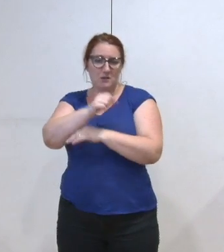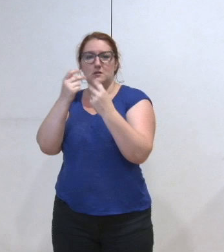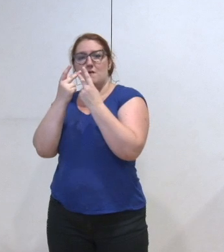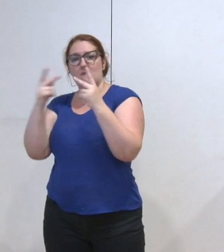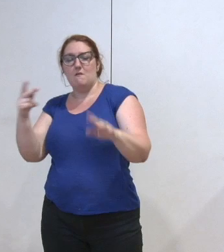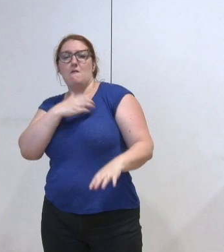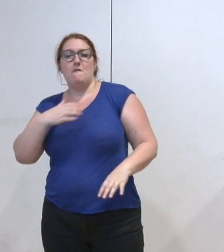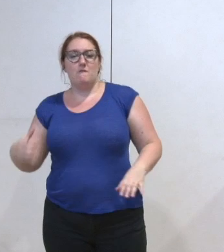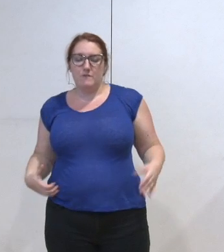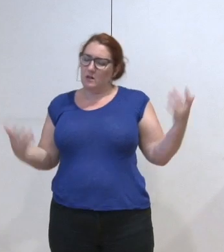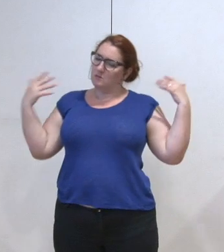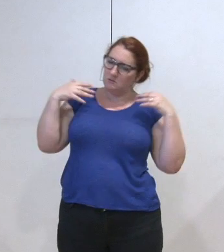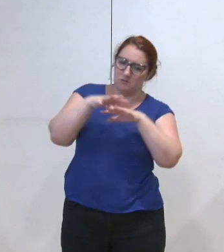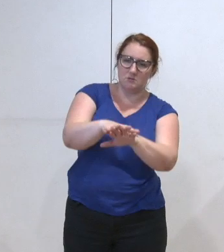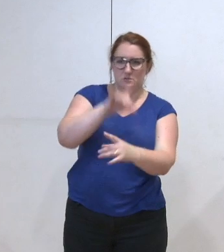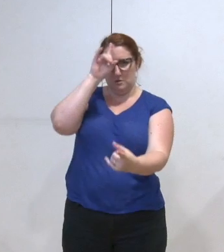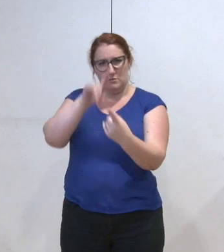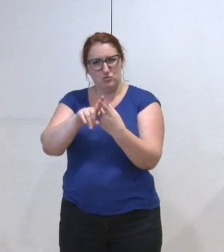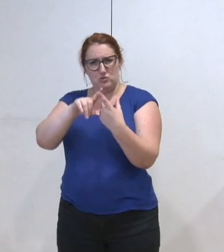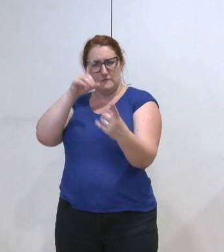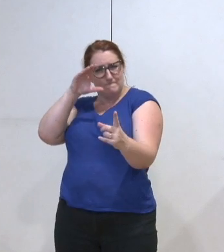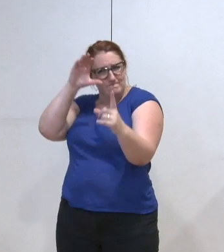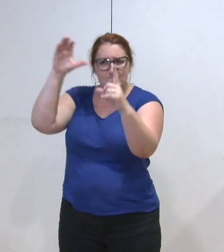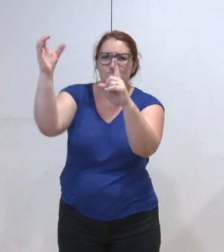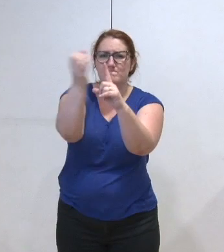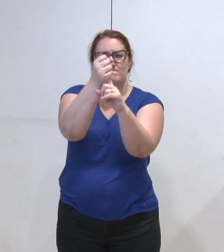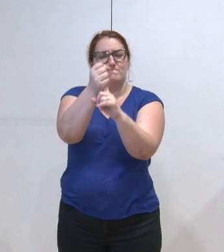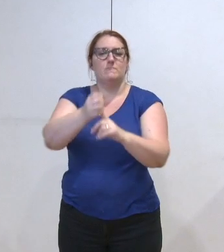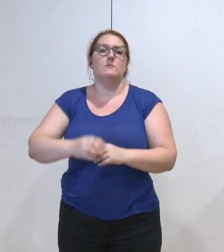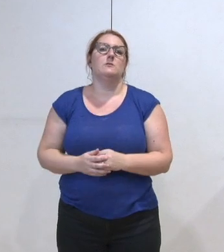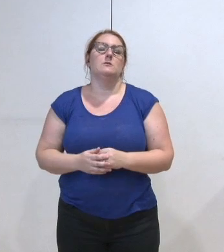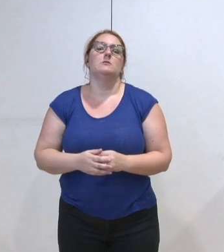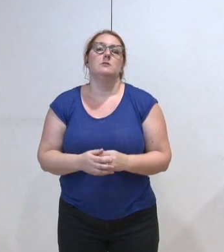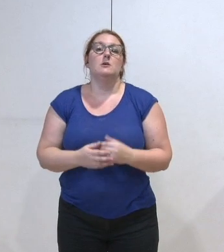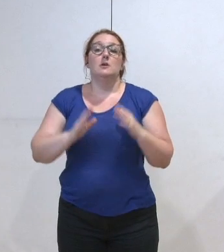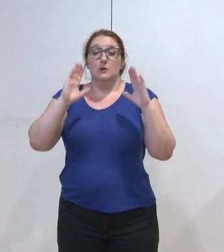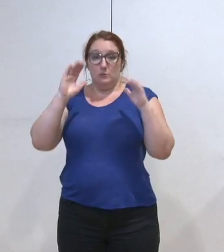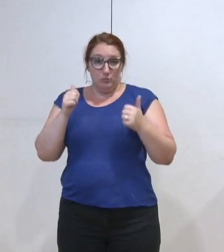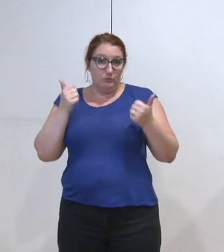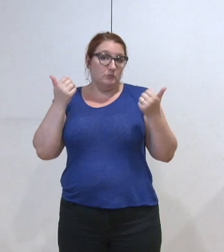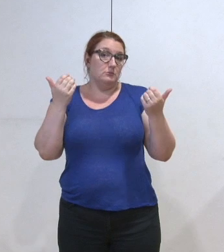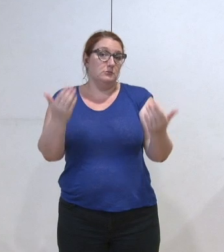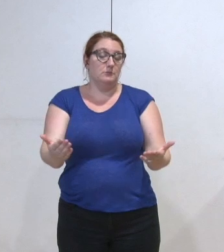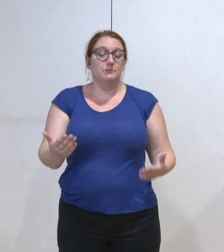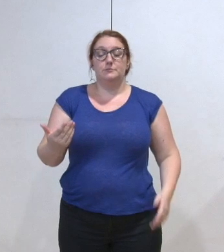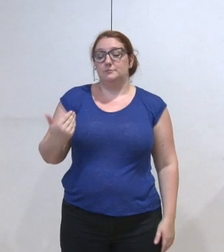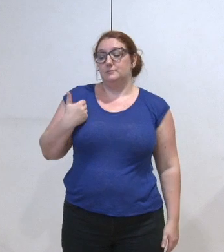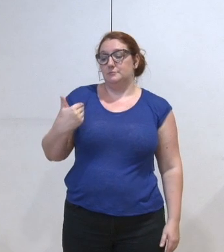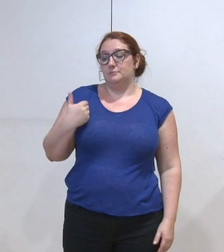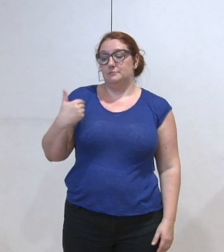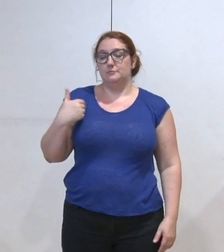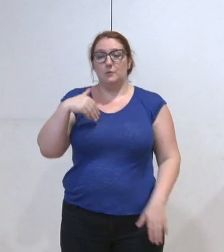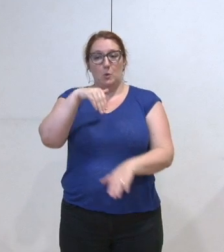pour renforcer notre action c'est dans ce cadre-là que nous avons abordé en particulier lors des des